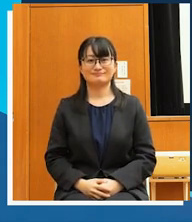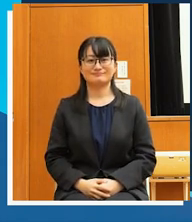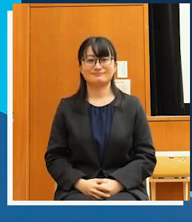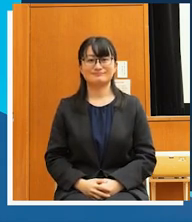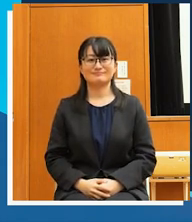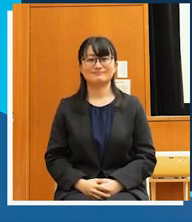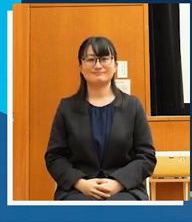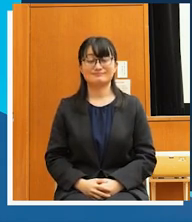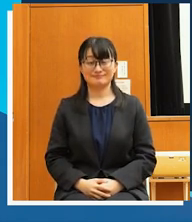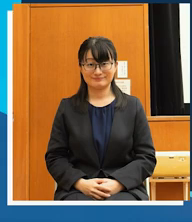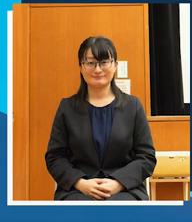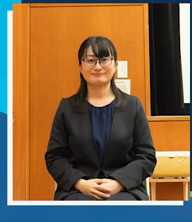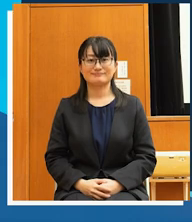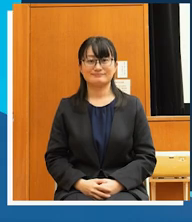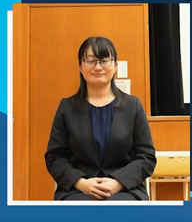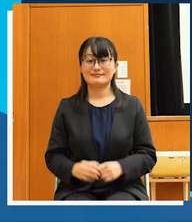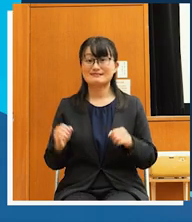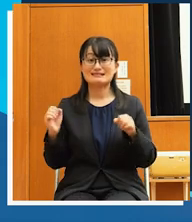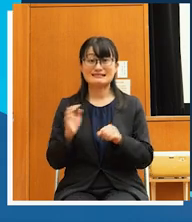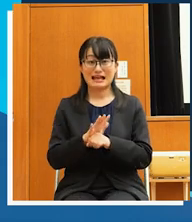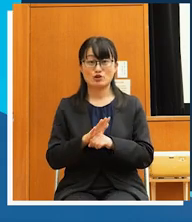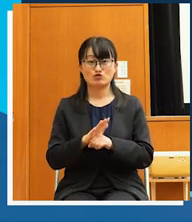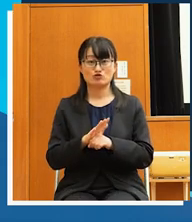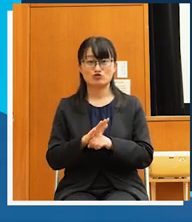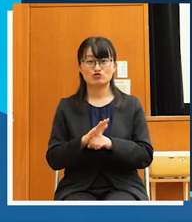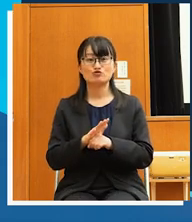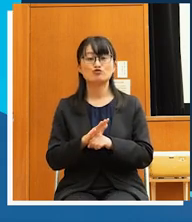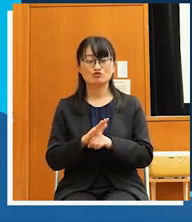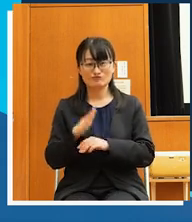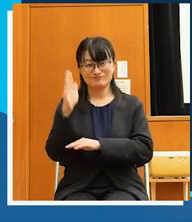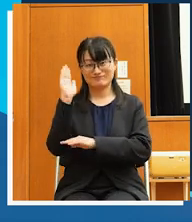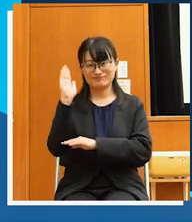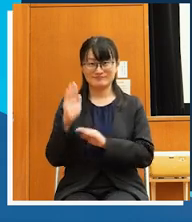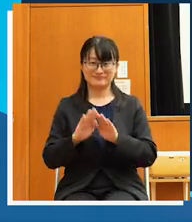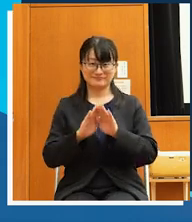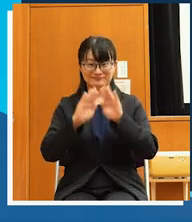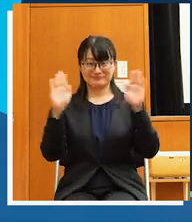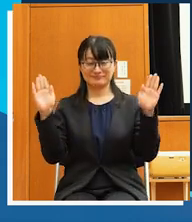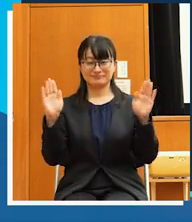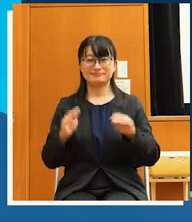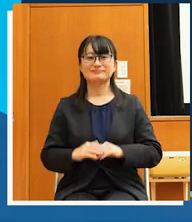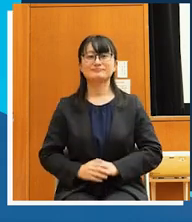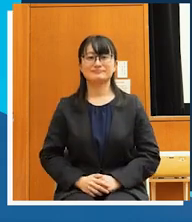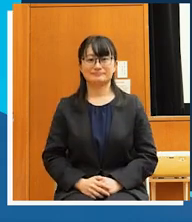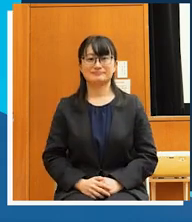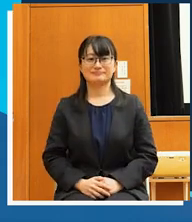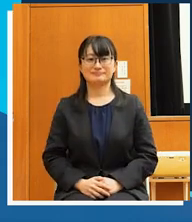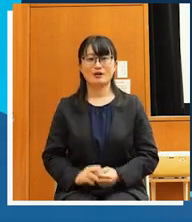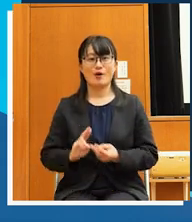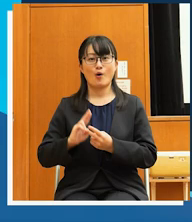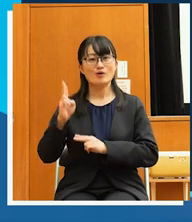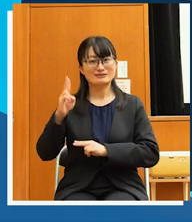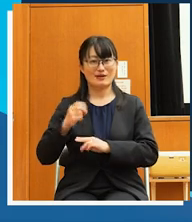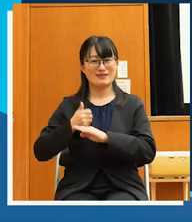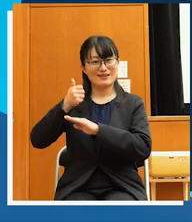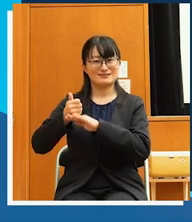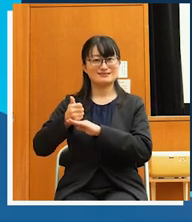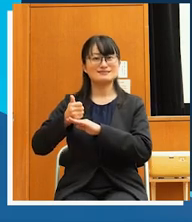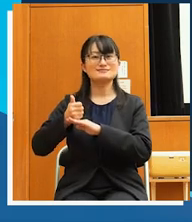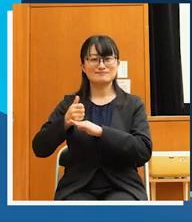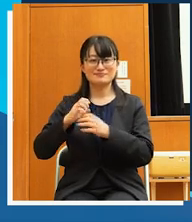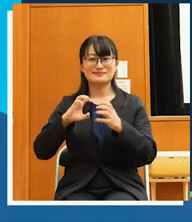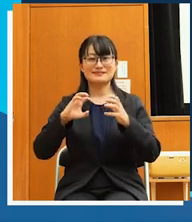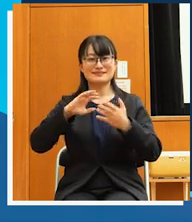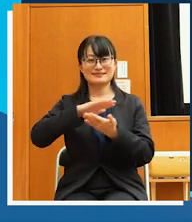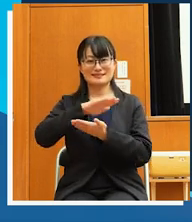ますそれでは早速ですけれどもデニー知事のお話を伺っていきましょうお沖縄県知事のたデニーさんです